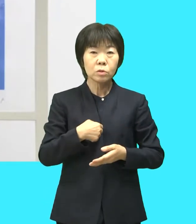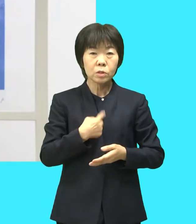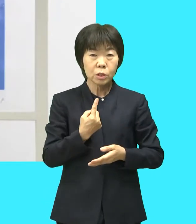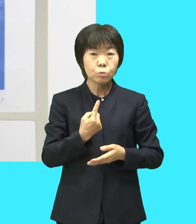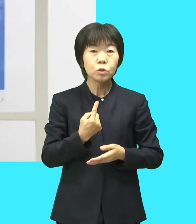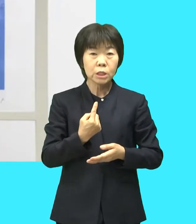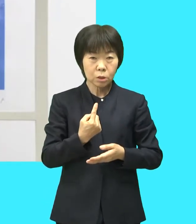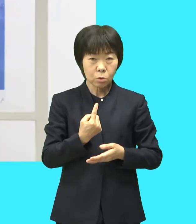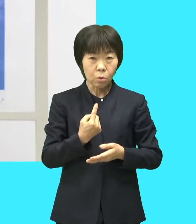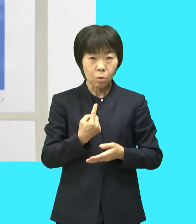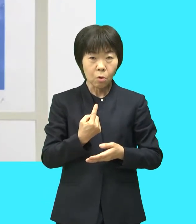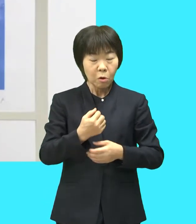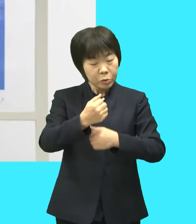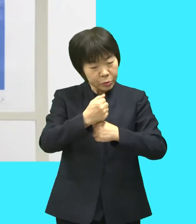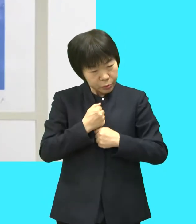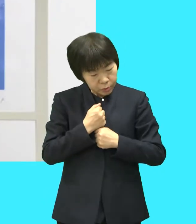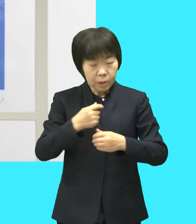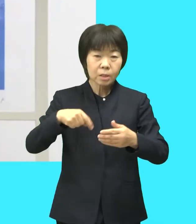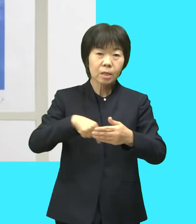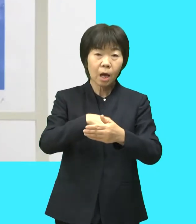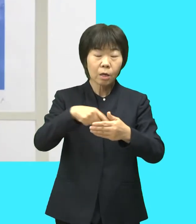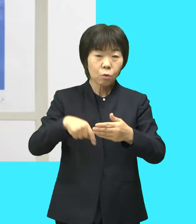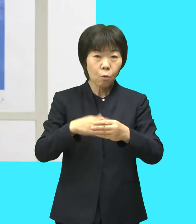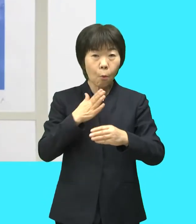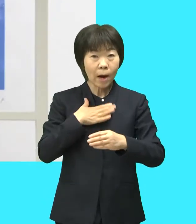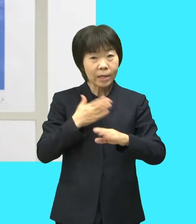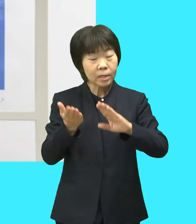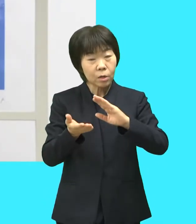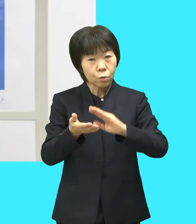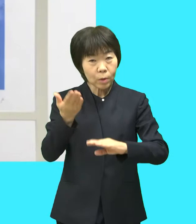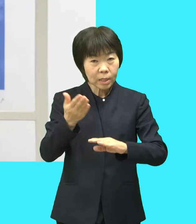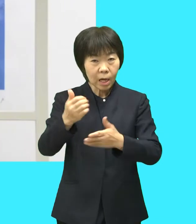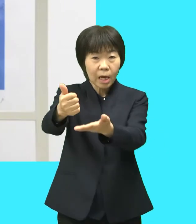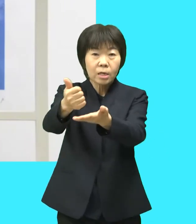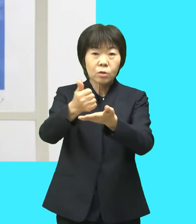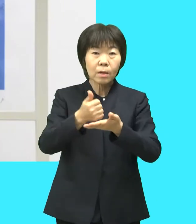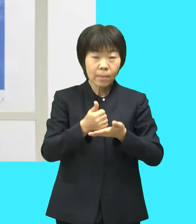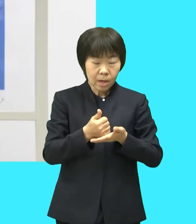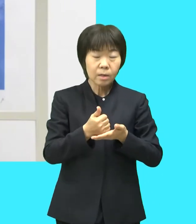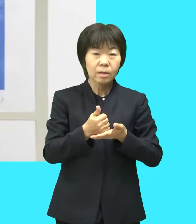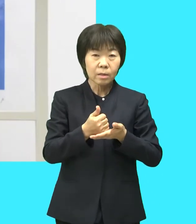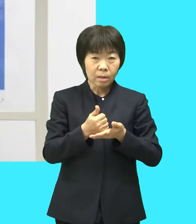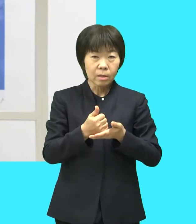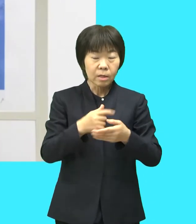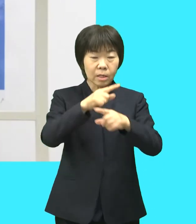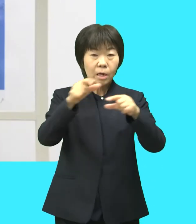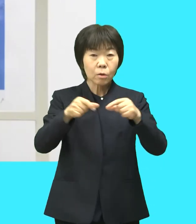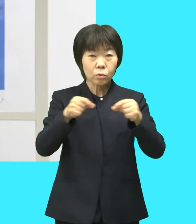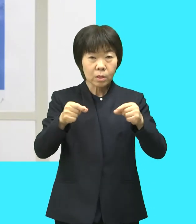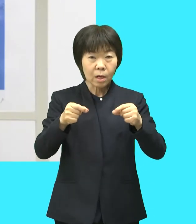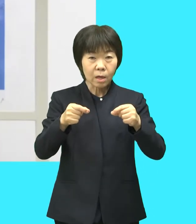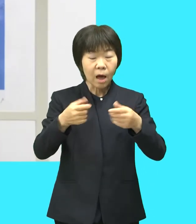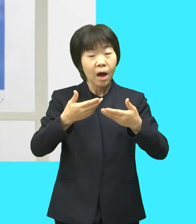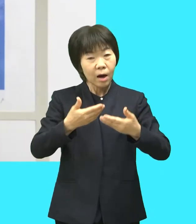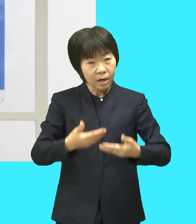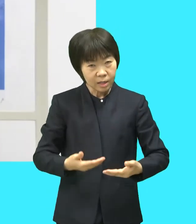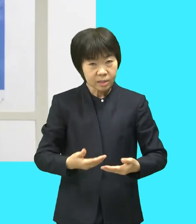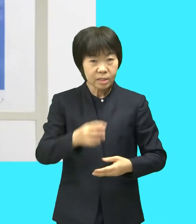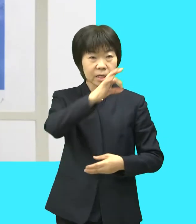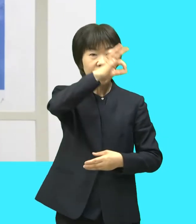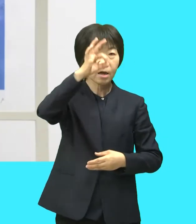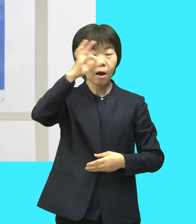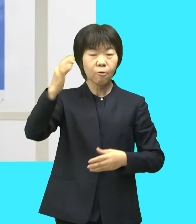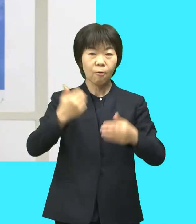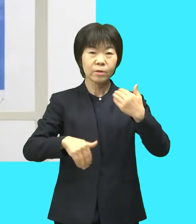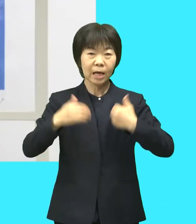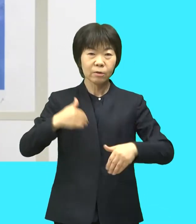自身のこう気をつける部分ということを分かった上で対応していただくと、結果として安心して観光を楽しんでいただ